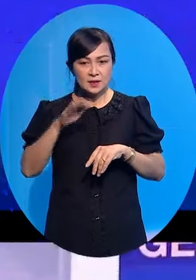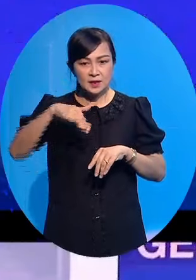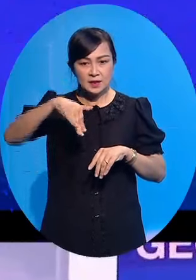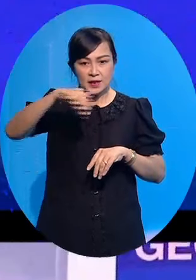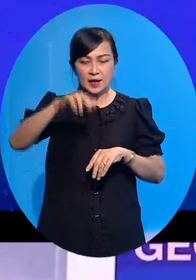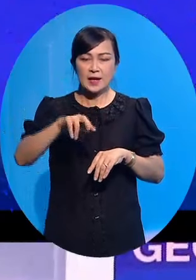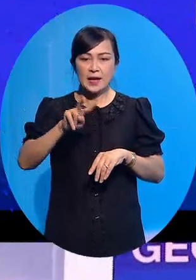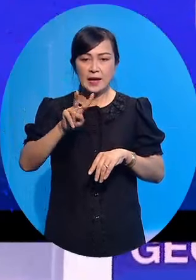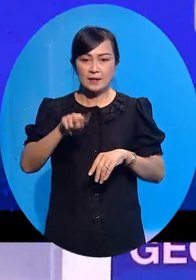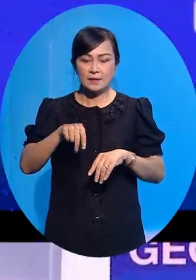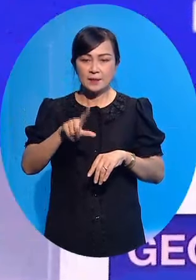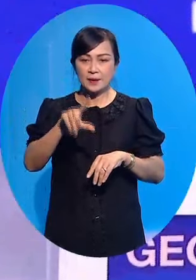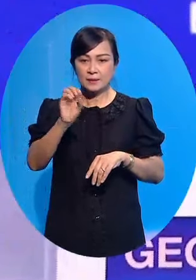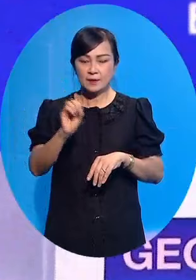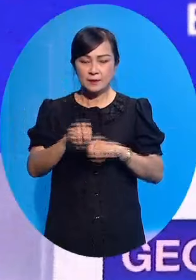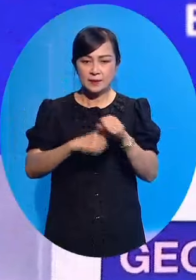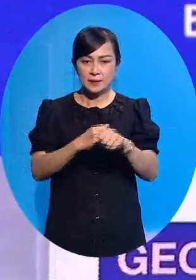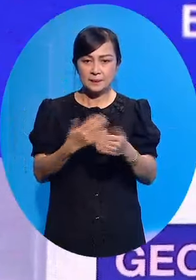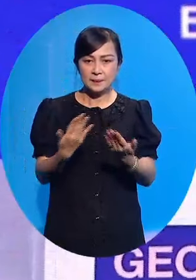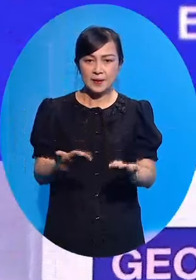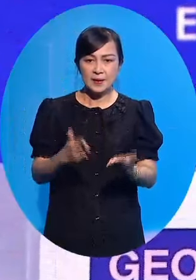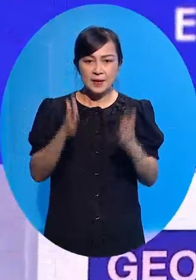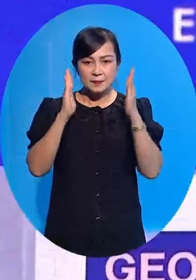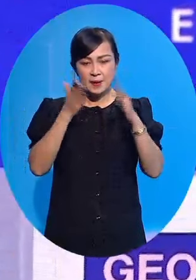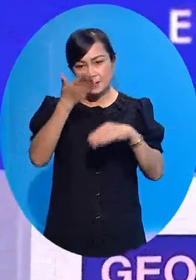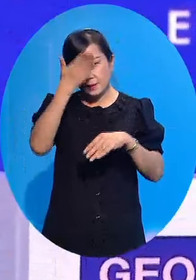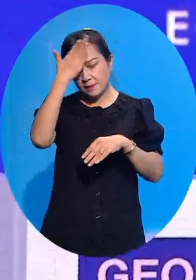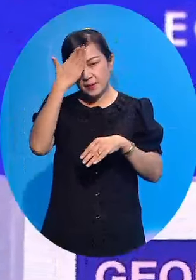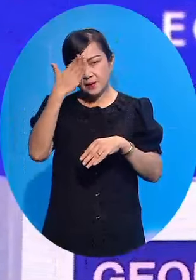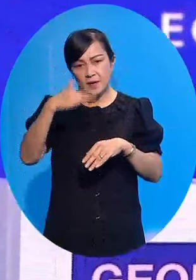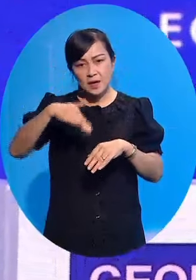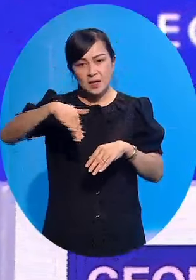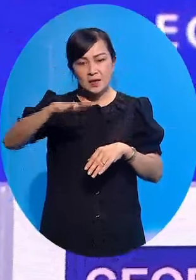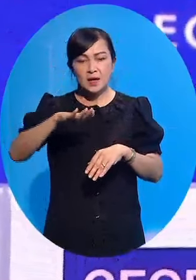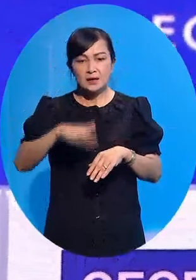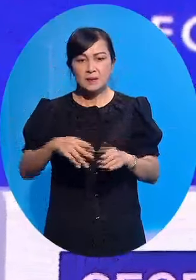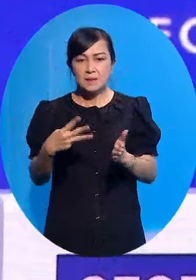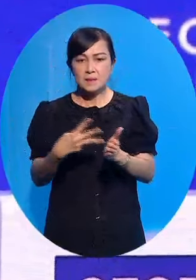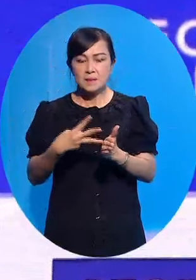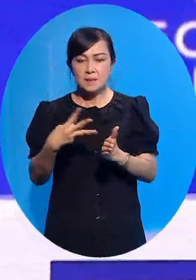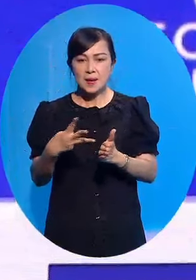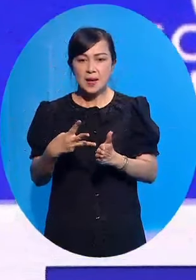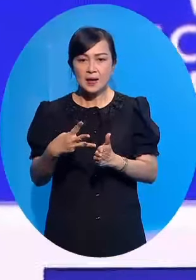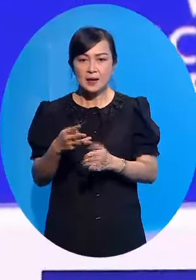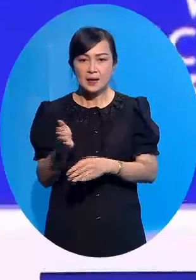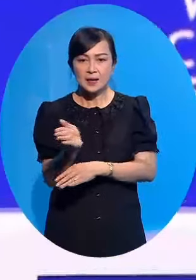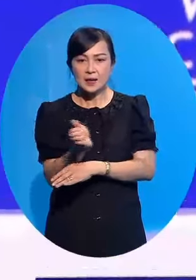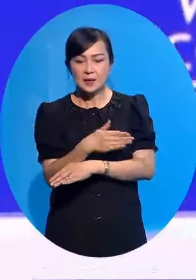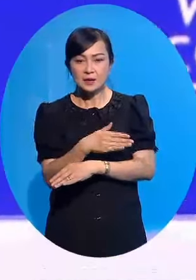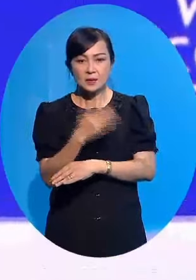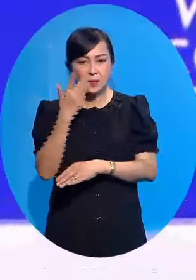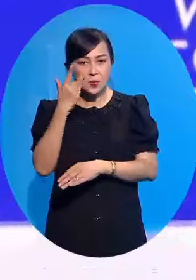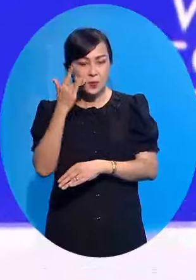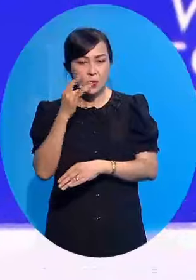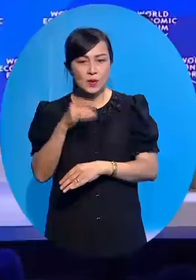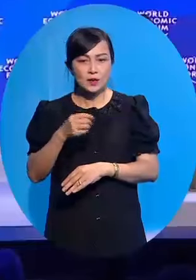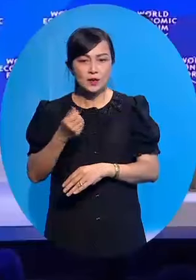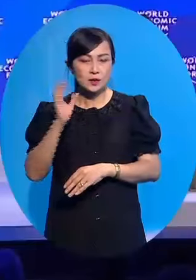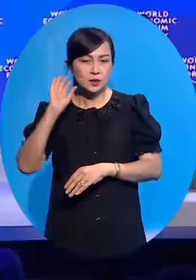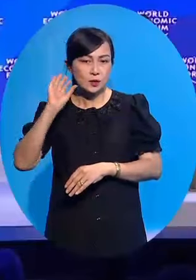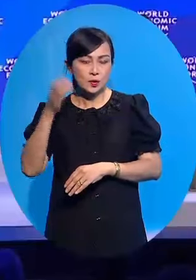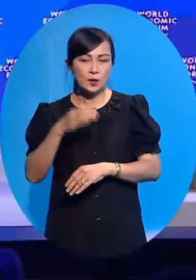trưởng 2,7% trong năm nay. Bà cho biết đây là tốc độ tăng trưởng thấp thứ ba trong vài thập kỷ qua sau cuộc khủng hoảng tài chính toàn cầu